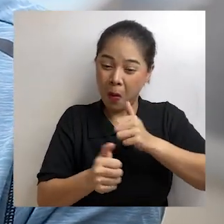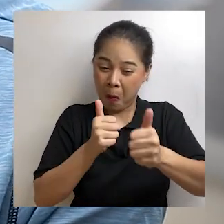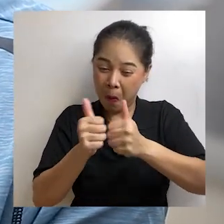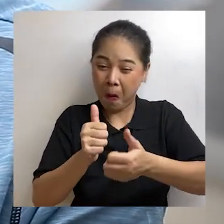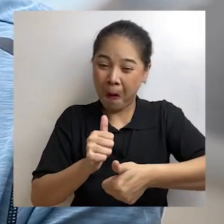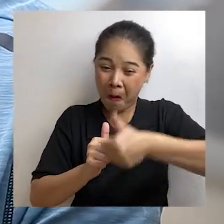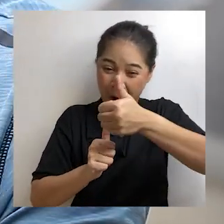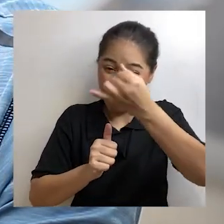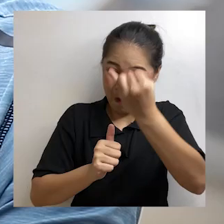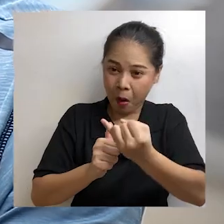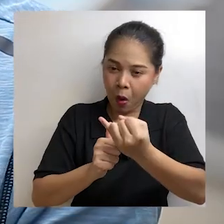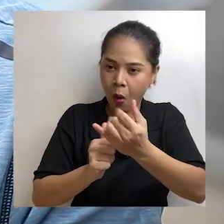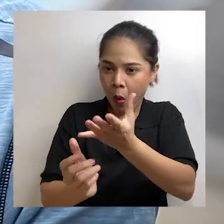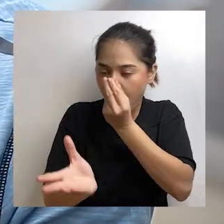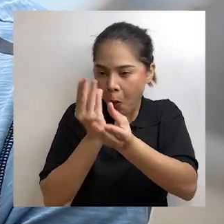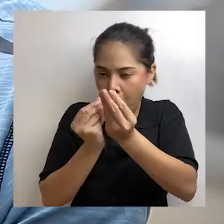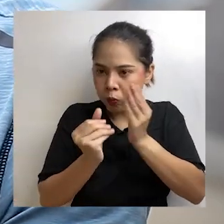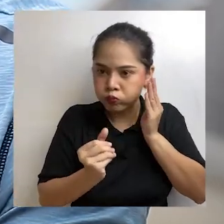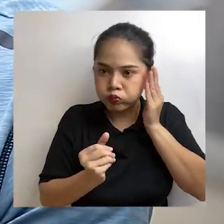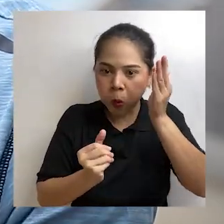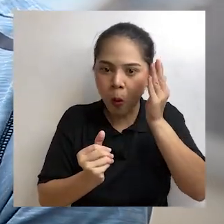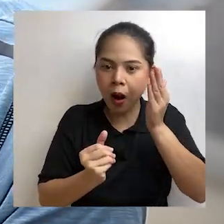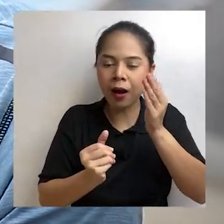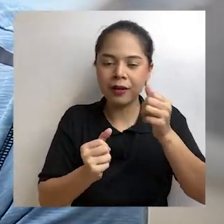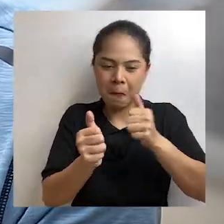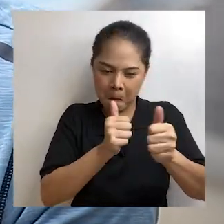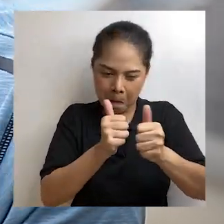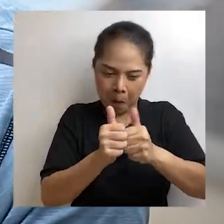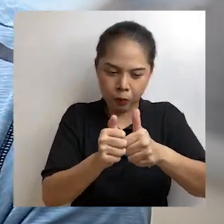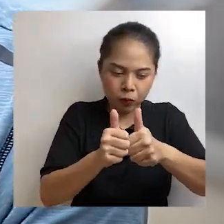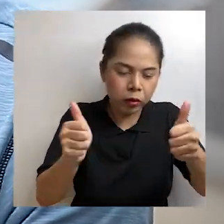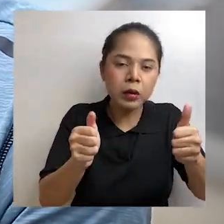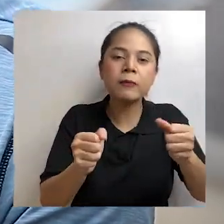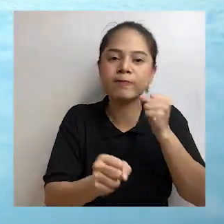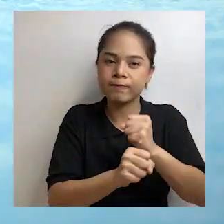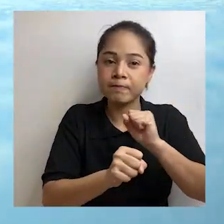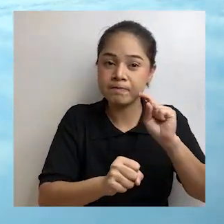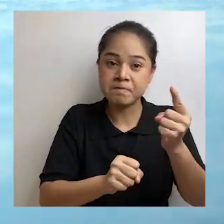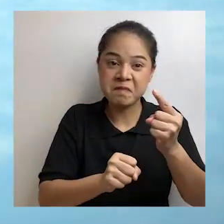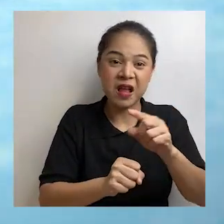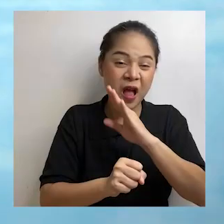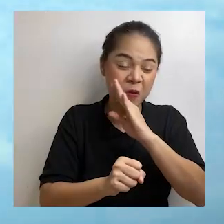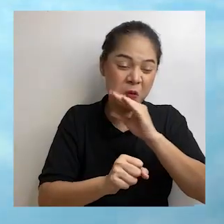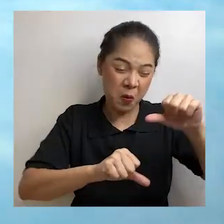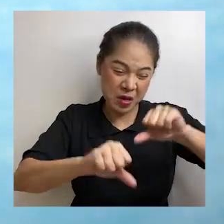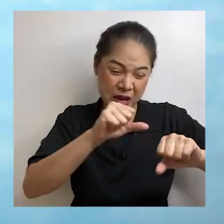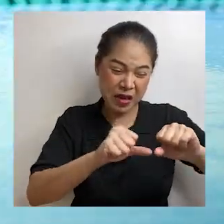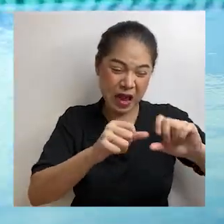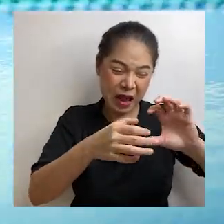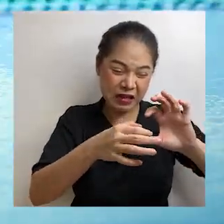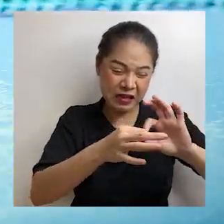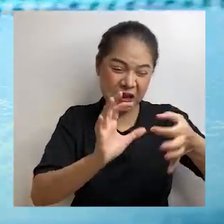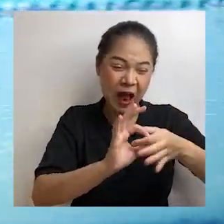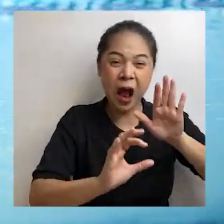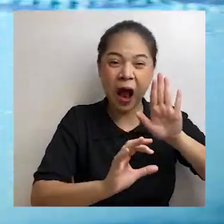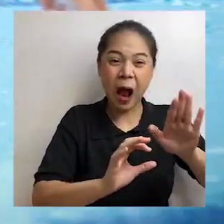มาเพื่อที่แมตช์ครั้งต่อไปหรือการแข่งขันครั้งต่อไปเราจะทําได้ดีขึ้นครับการใช้สารต้องห้ามทางการกีฬาอย่าเลยดีกว่า